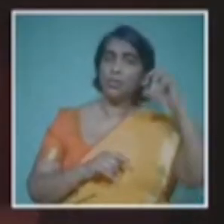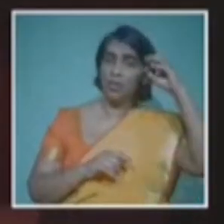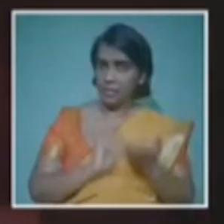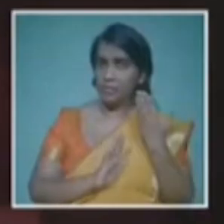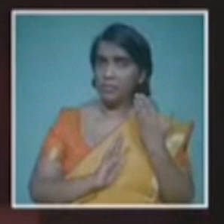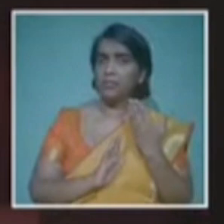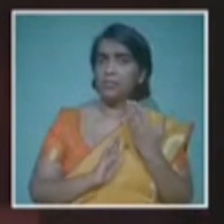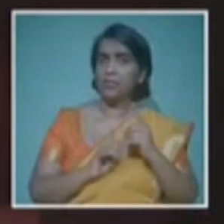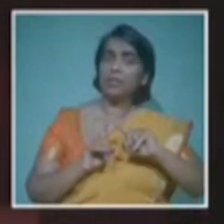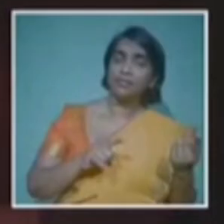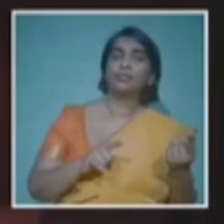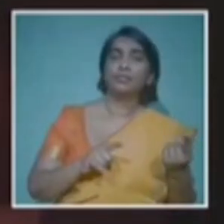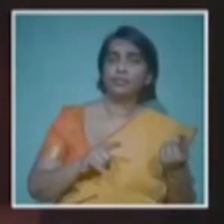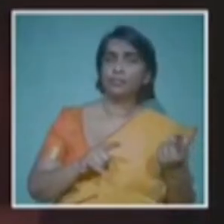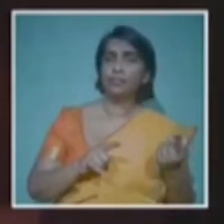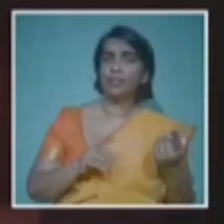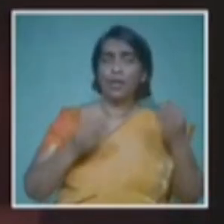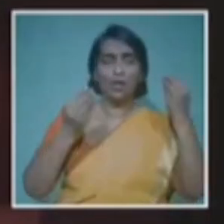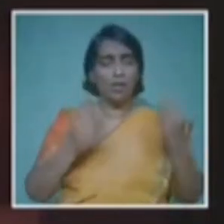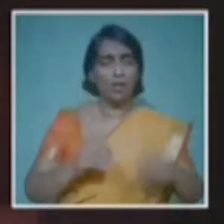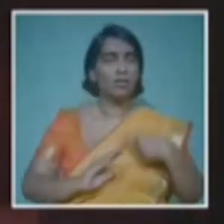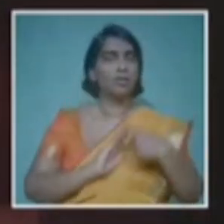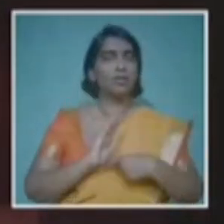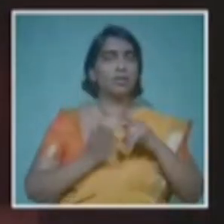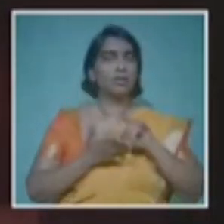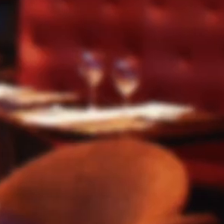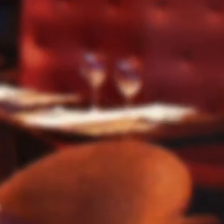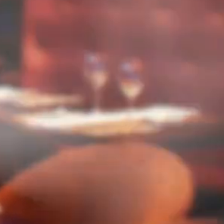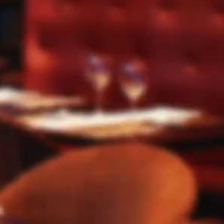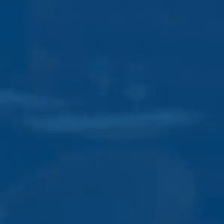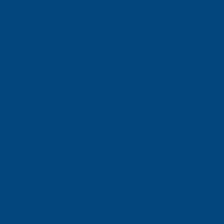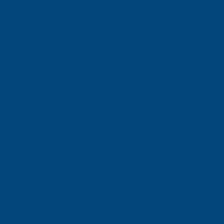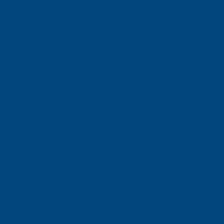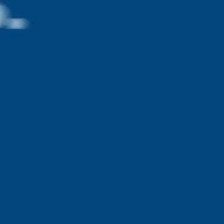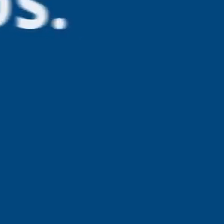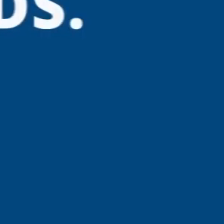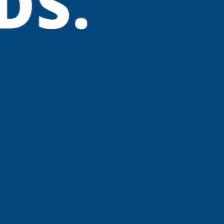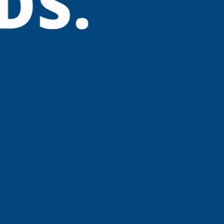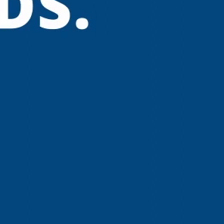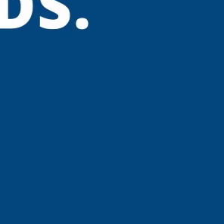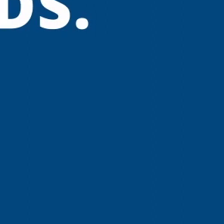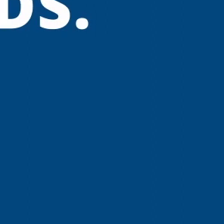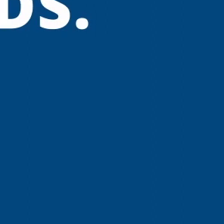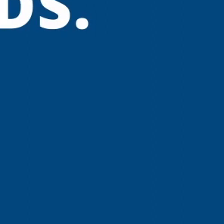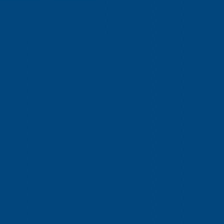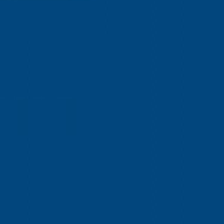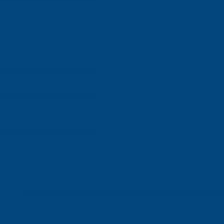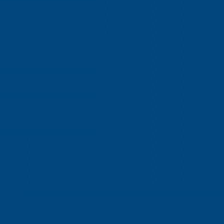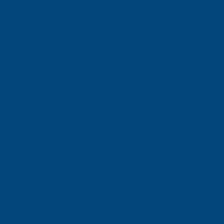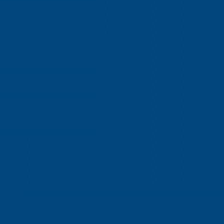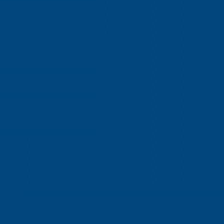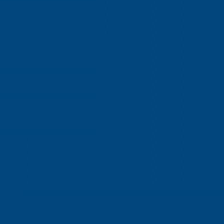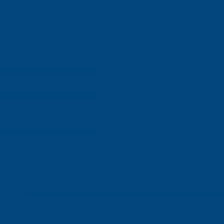වැඩි කරනවා. තවත් පැත්තකින් බංගකොලොත් වෙච්ච ශ්‍රී ලංකන් එයාලයින්ස් එක enjoy 1% merchant commission when you accept Lanka pay